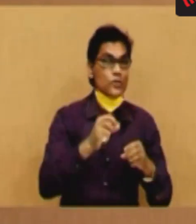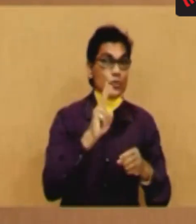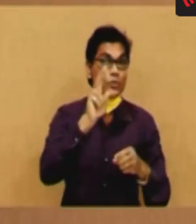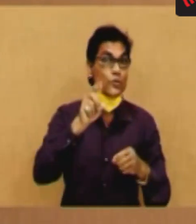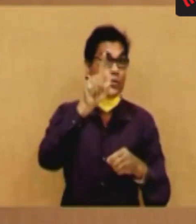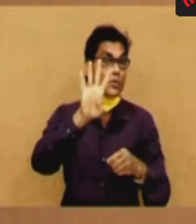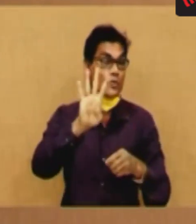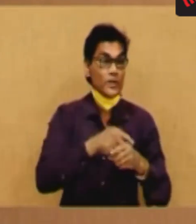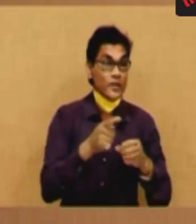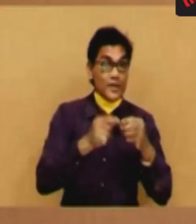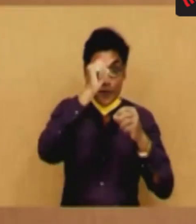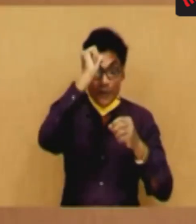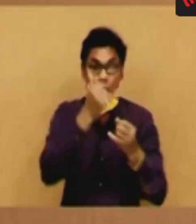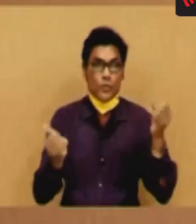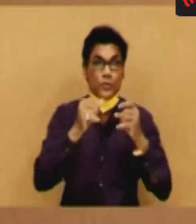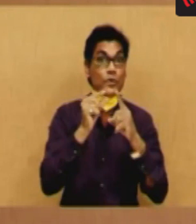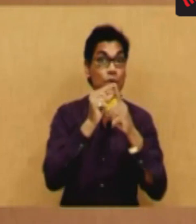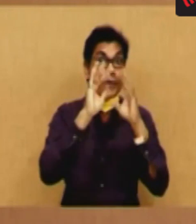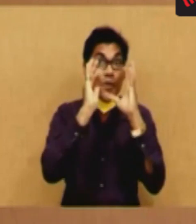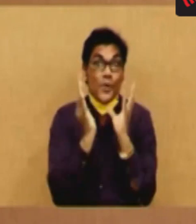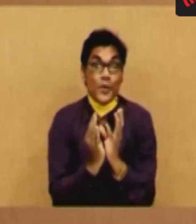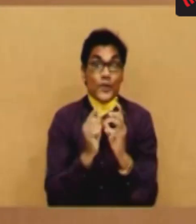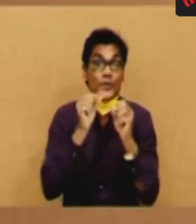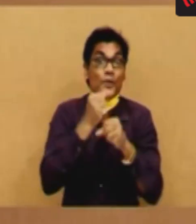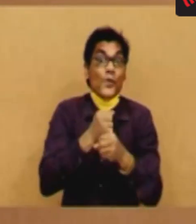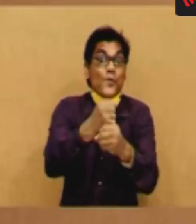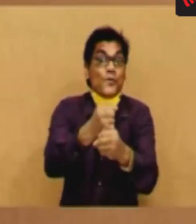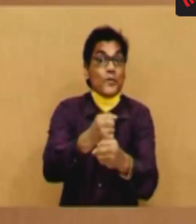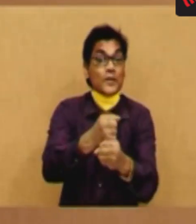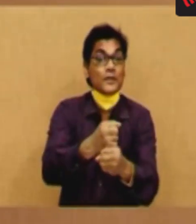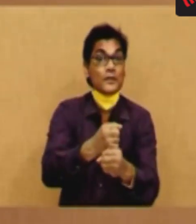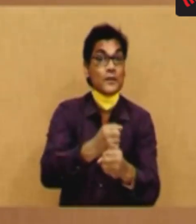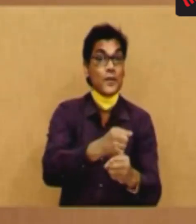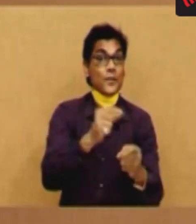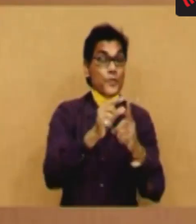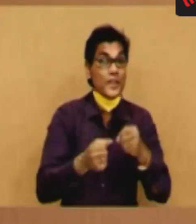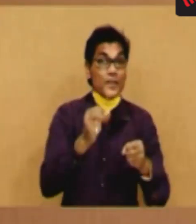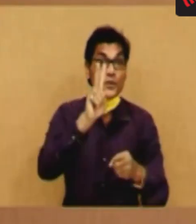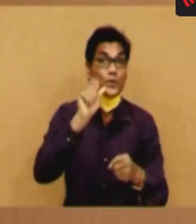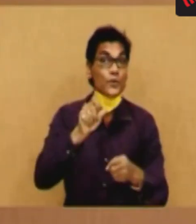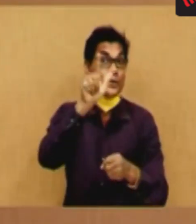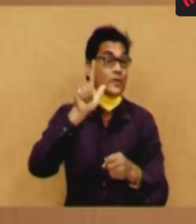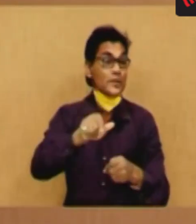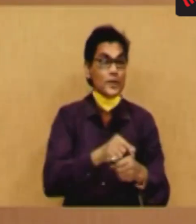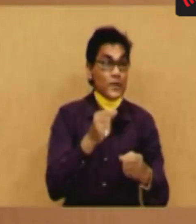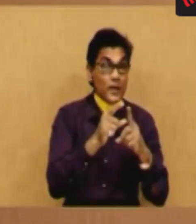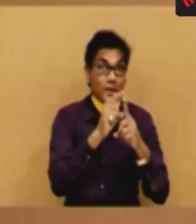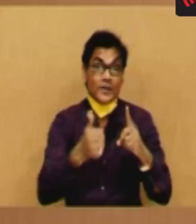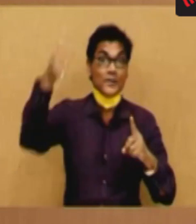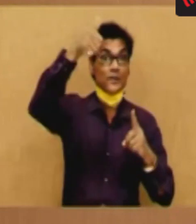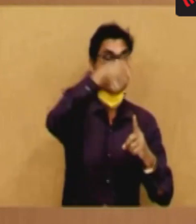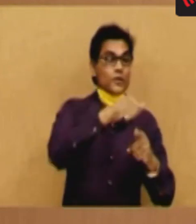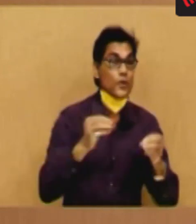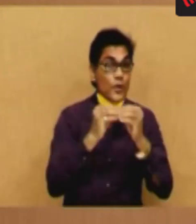रे भारत सरकार तंकु पद्मश्री उपाधि देइछंती एवं 2017 रे से आईएलएस रो निर्देशक भाव